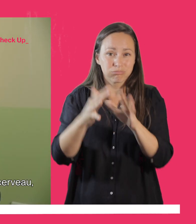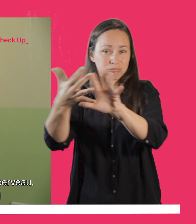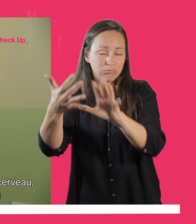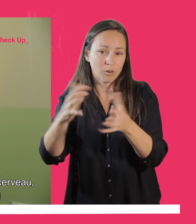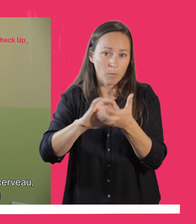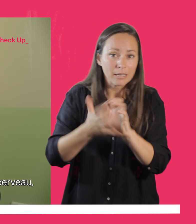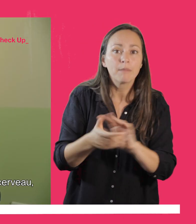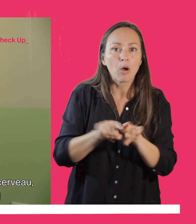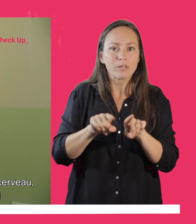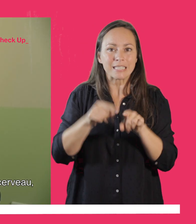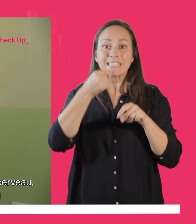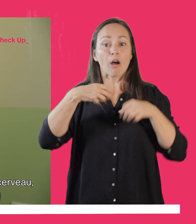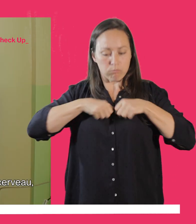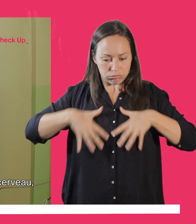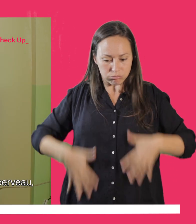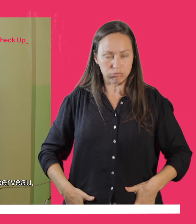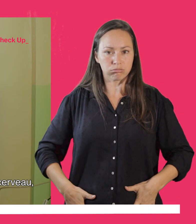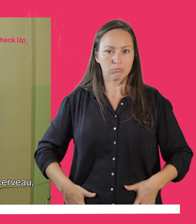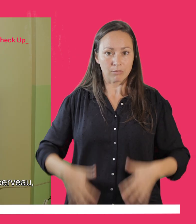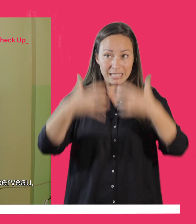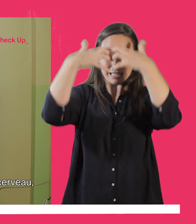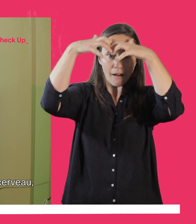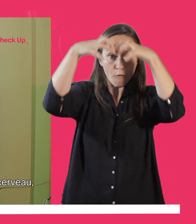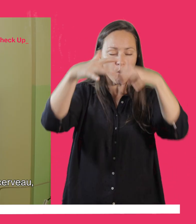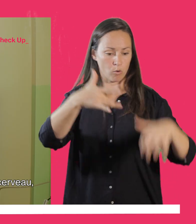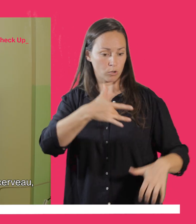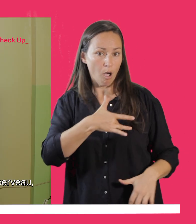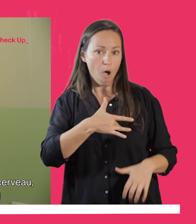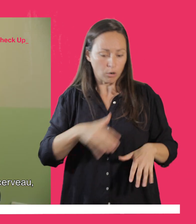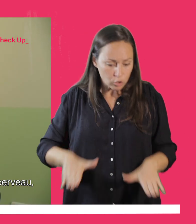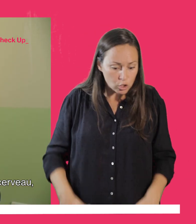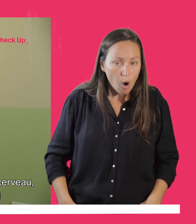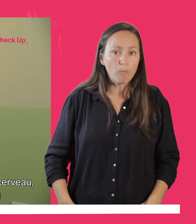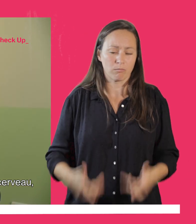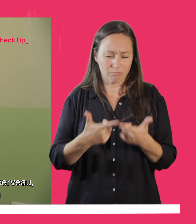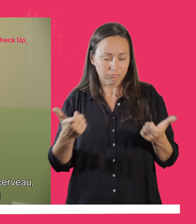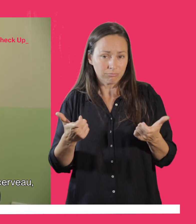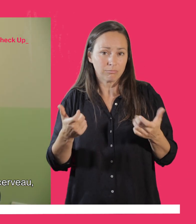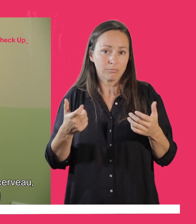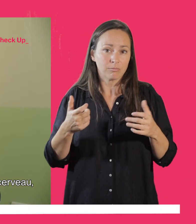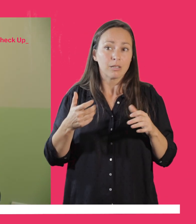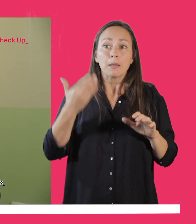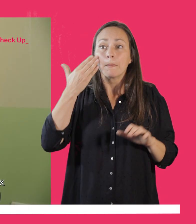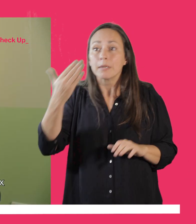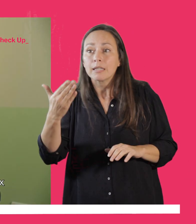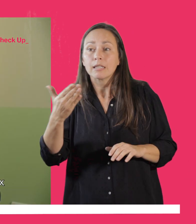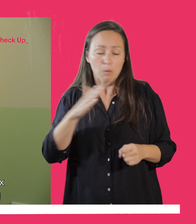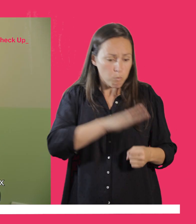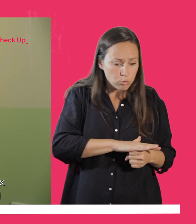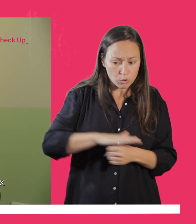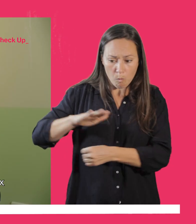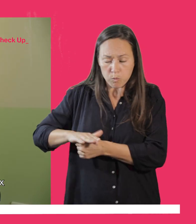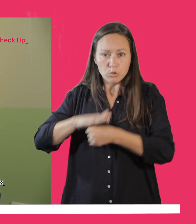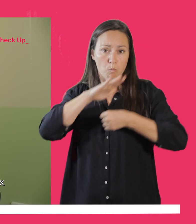pieds. Et puis ça peut aussi jouer sur les vaisseaux qui vont irriguer le cerveau, qui irriguent le cœur, qui irriguent les jambes. Et